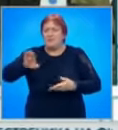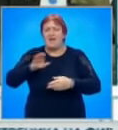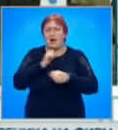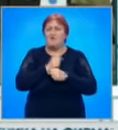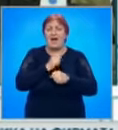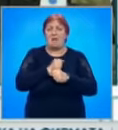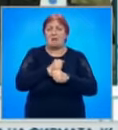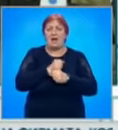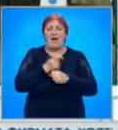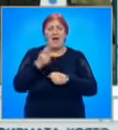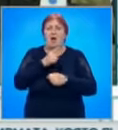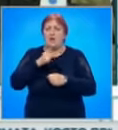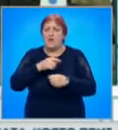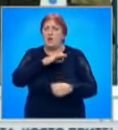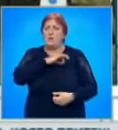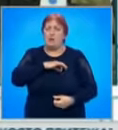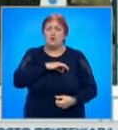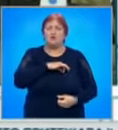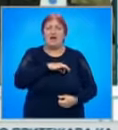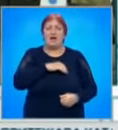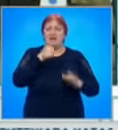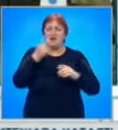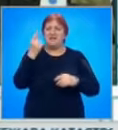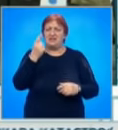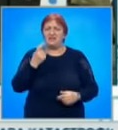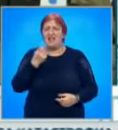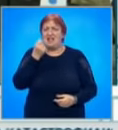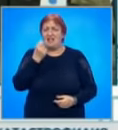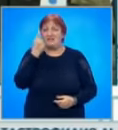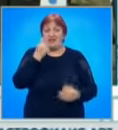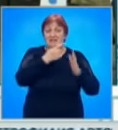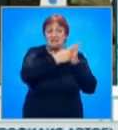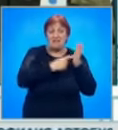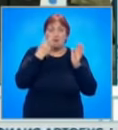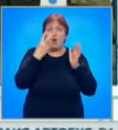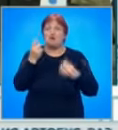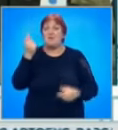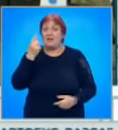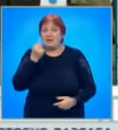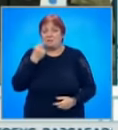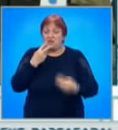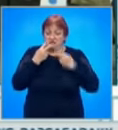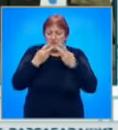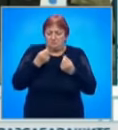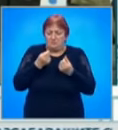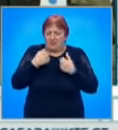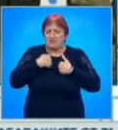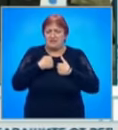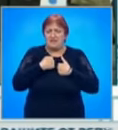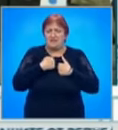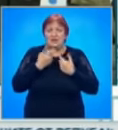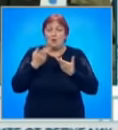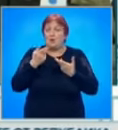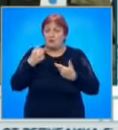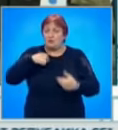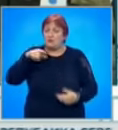негова работа. Ако някой получава 6000 лева на месец, 8000 на месец, да се грижи за себе си.